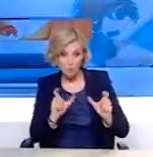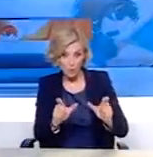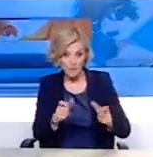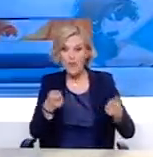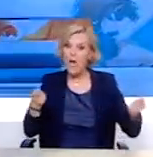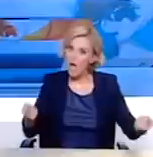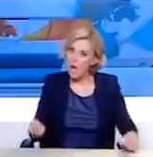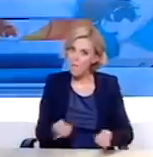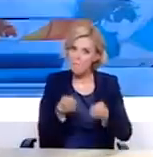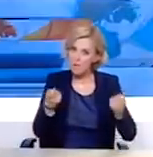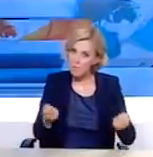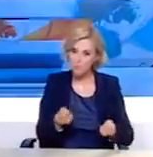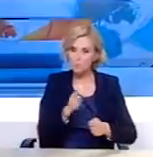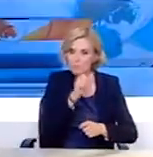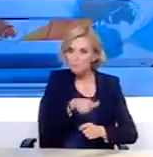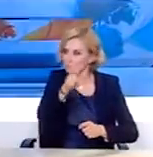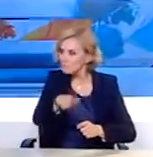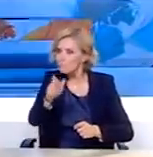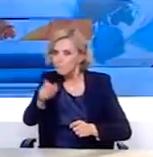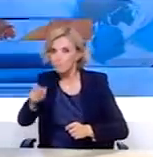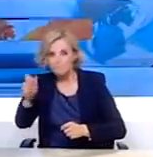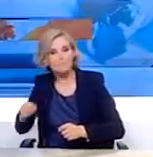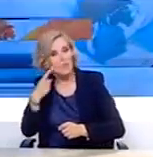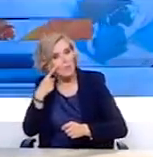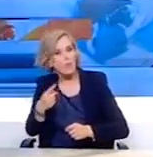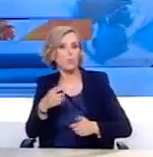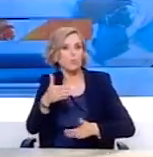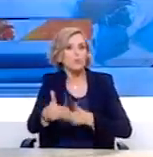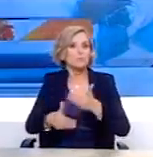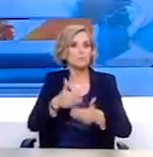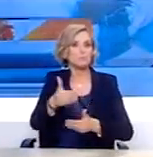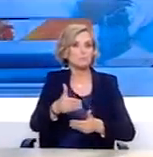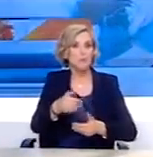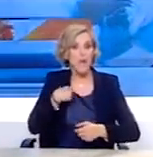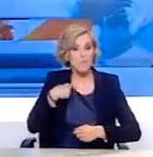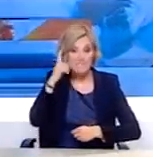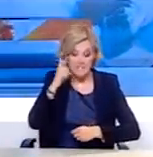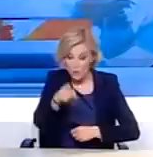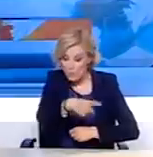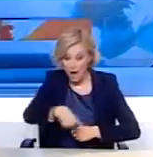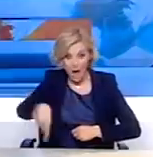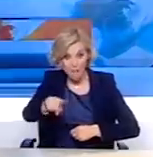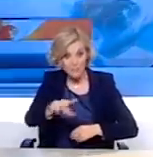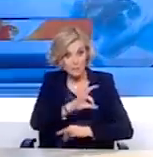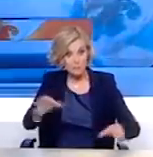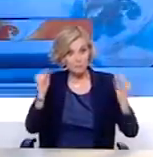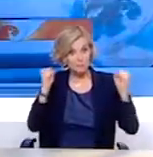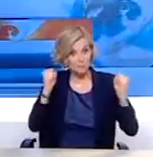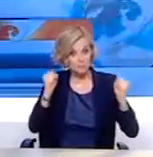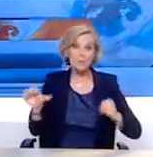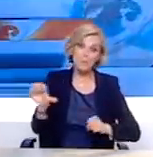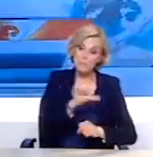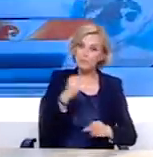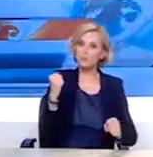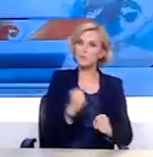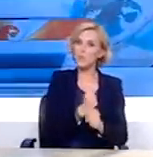εφαρμοστούν σε πιο μαζική κλίμακα στον ελληνικό πληθυσμό, και θα υπάρχουν άνθρωποι οι οποίοι θα ξέρουμε ότι έχουν αναρρώσει. Αυτοί οι άνθρωποι θα μπορούν να επανέλθουν στις δουλειές τους χωρίς